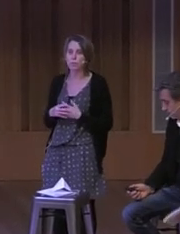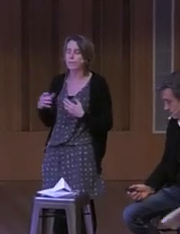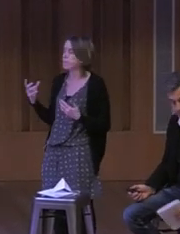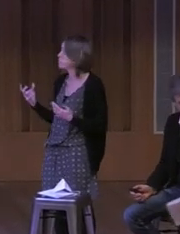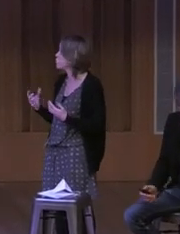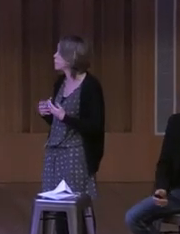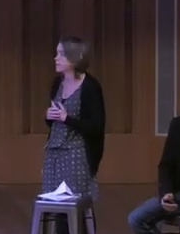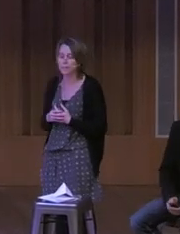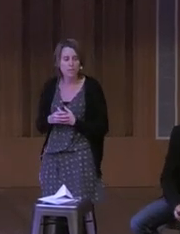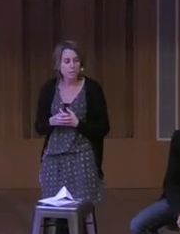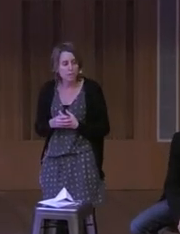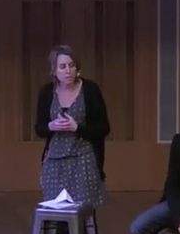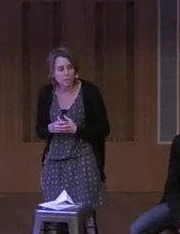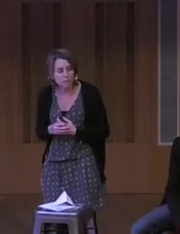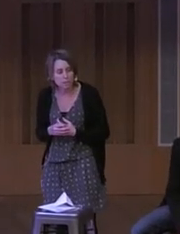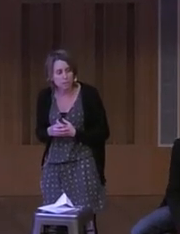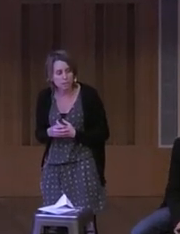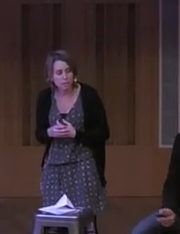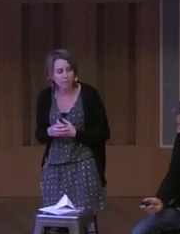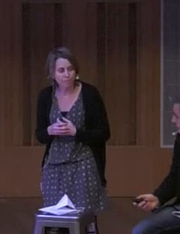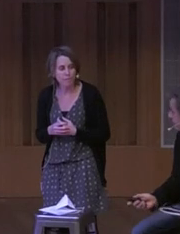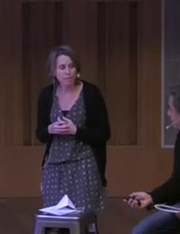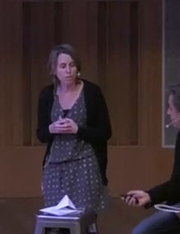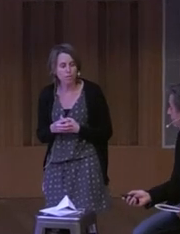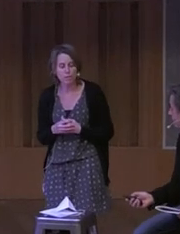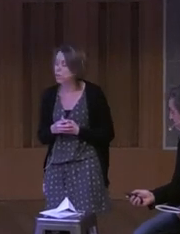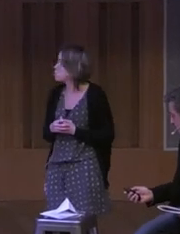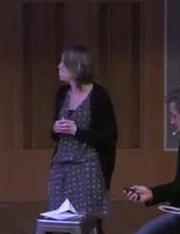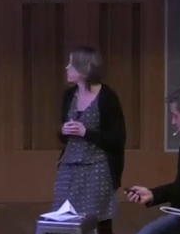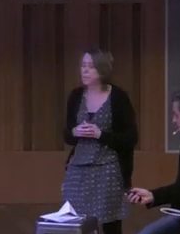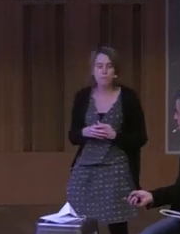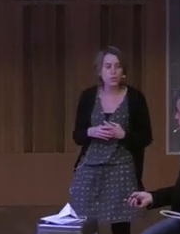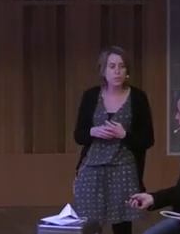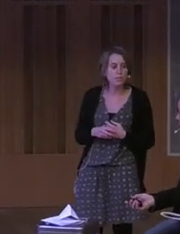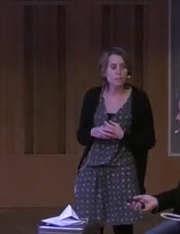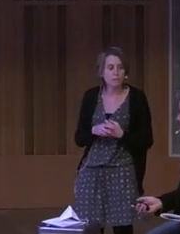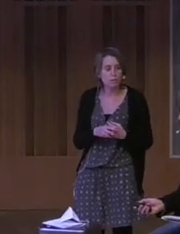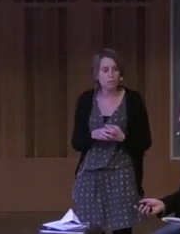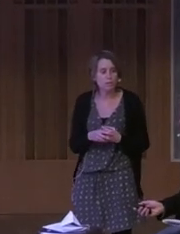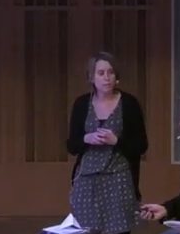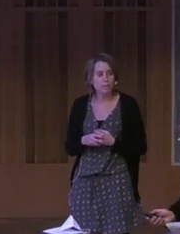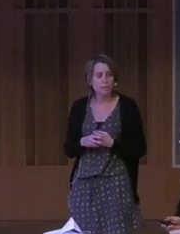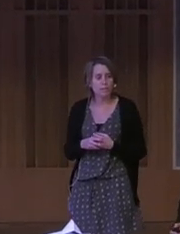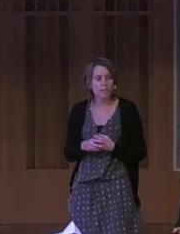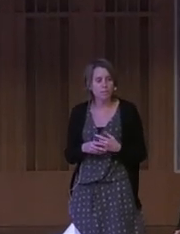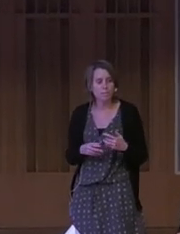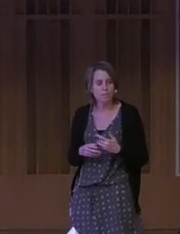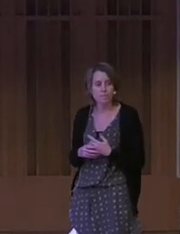us compartirem aquest projecte. Ah, d'acord. Us compartirem aquest projecte, d'acord?